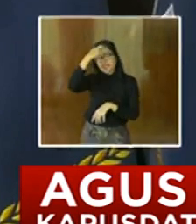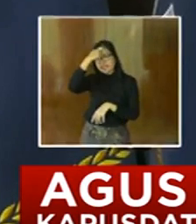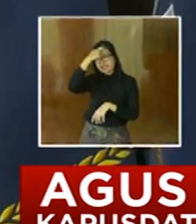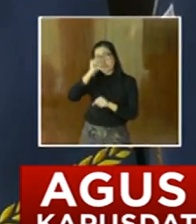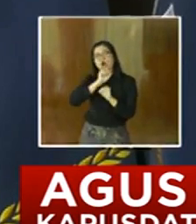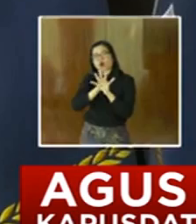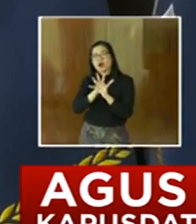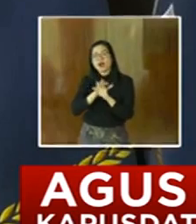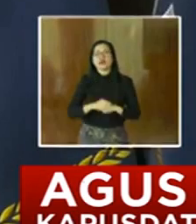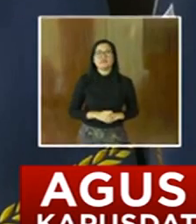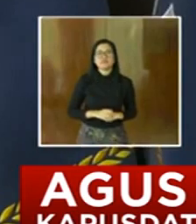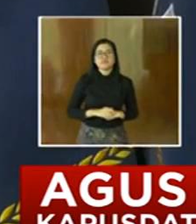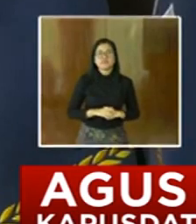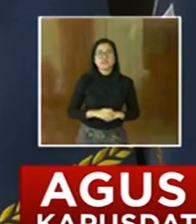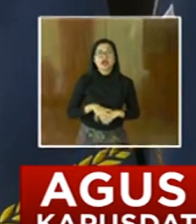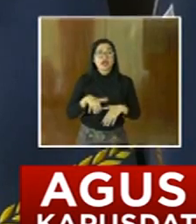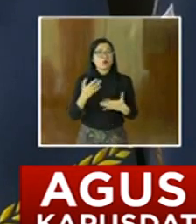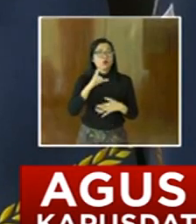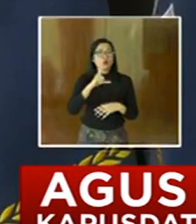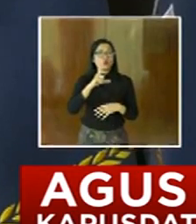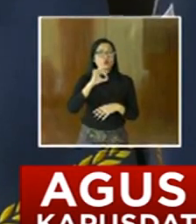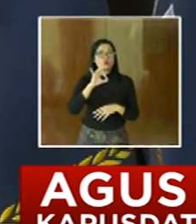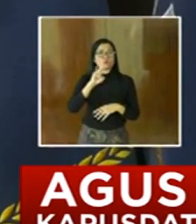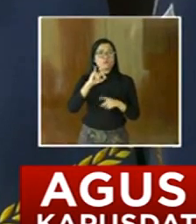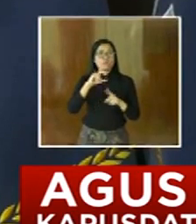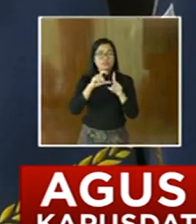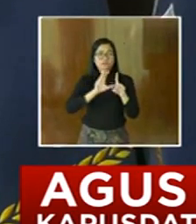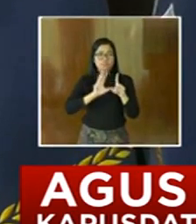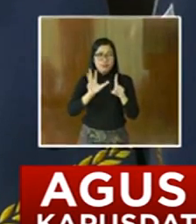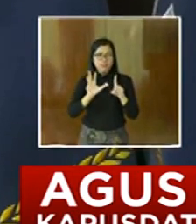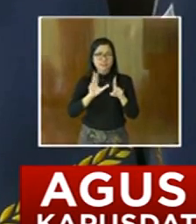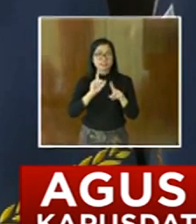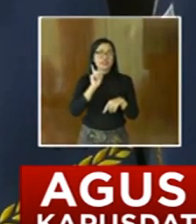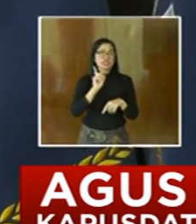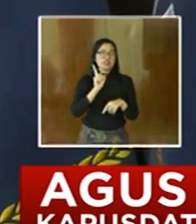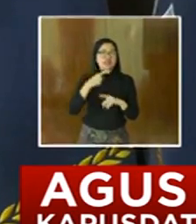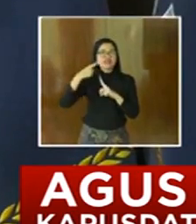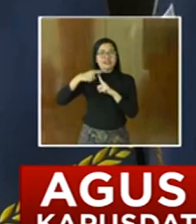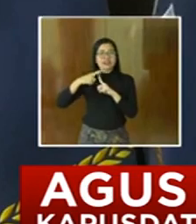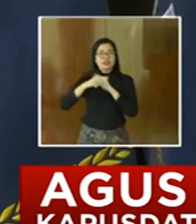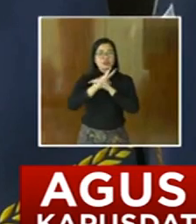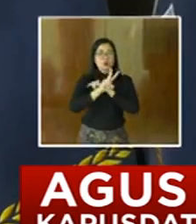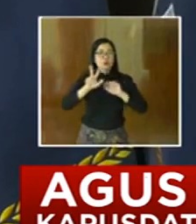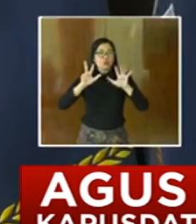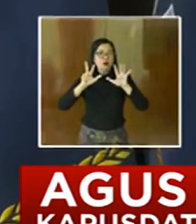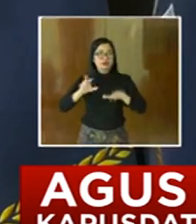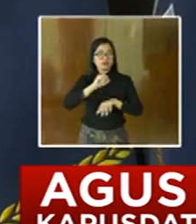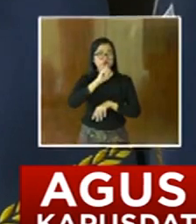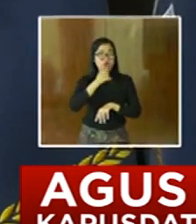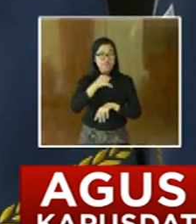coronavirus ini koridor 1 copy 19 ini sehingga ditentukan tanggal 28 Juni 2015